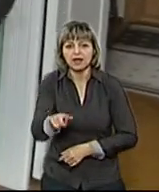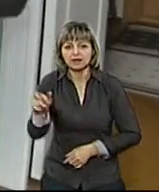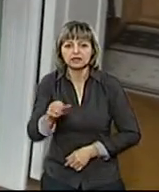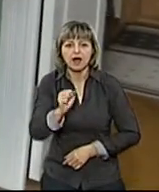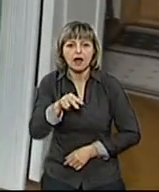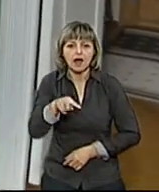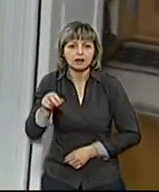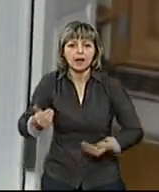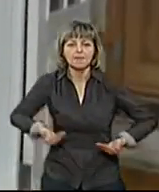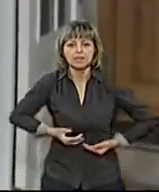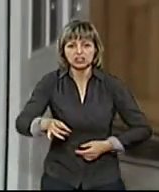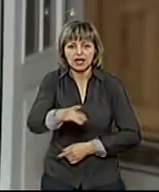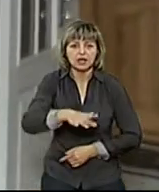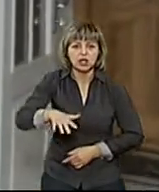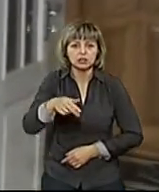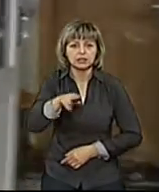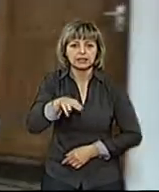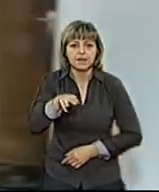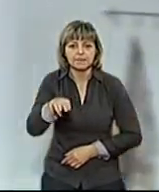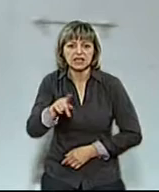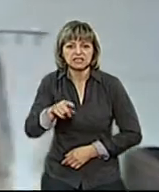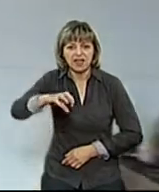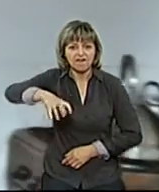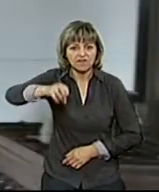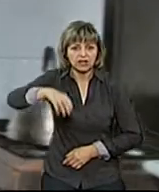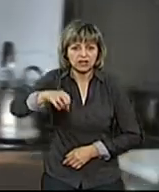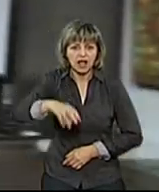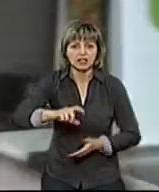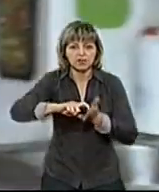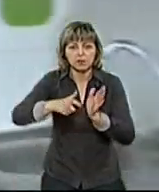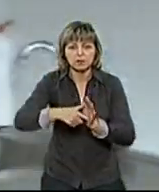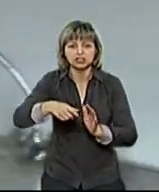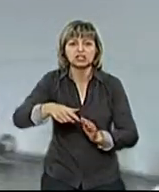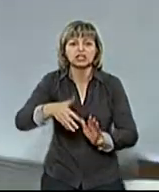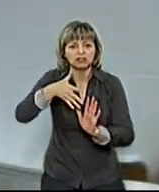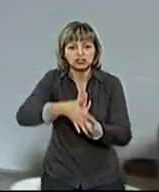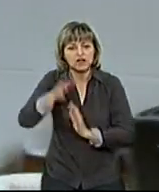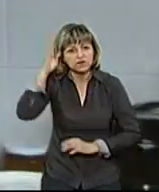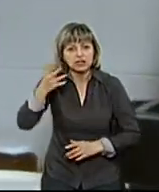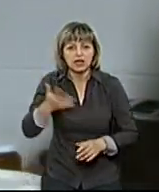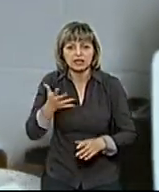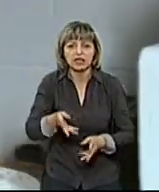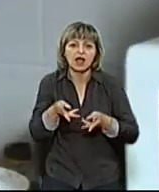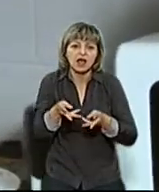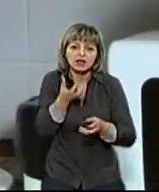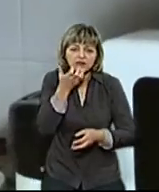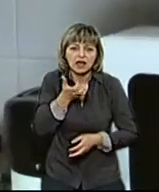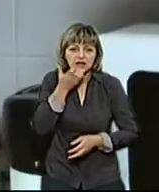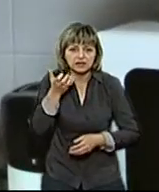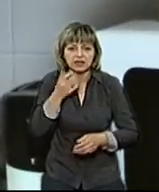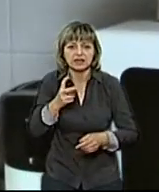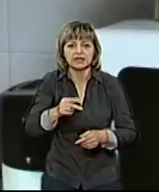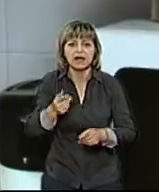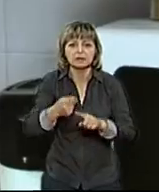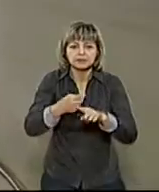Алла Косик – мешканка мікрорайону ДПЗ. У крані її помешкання сьогодні тече гаряча вода, яку нагріла котельня на щепі